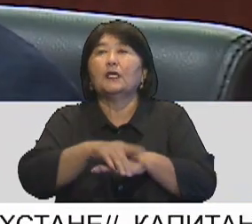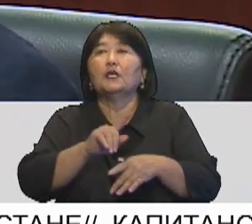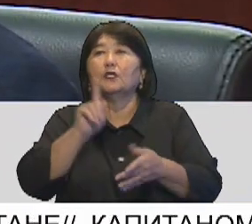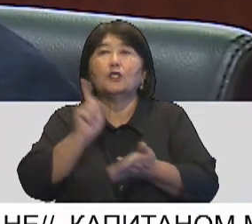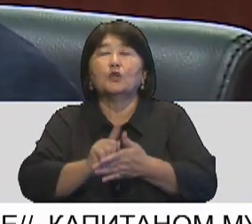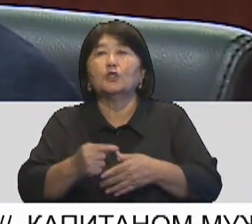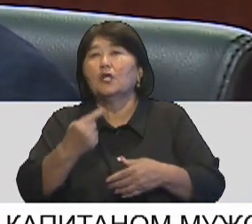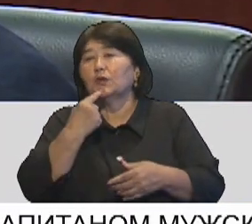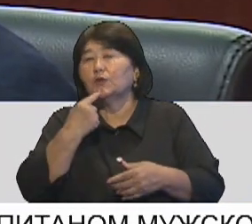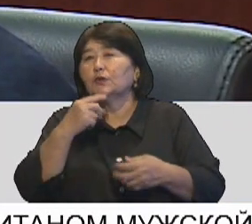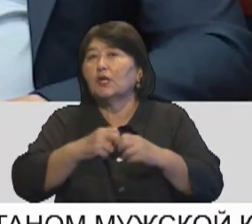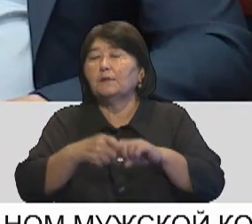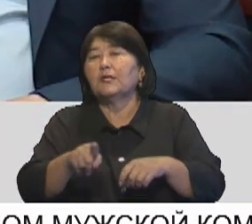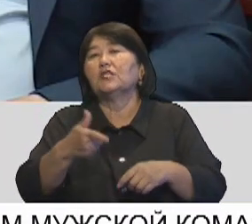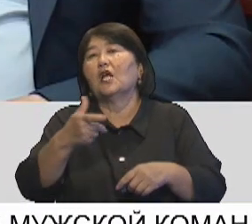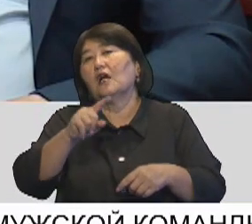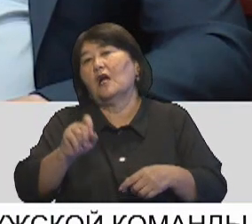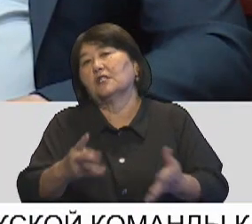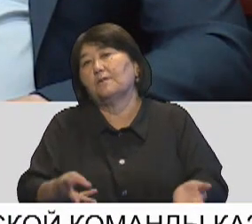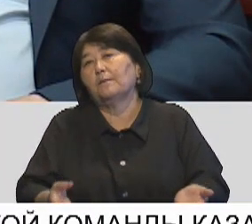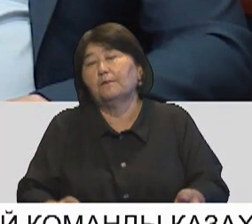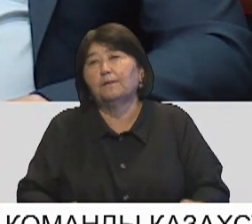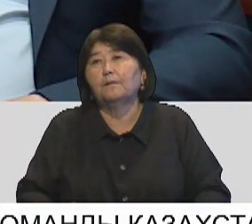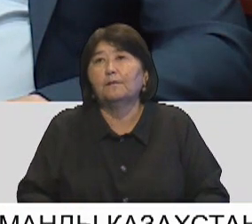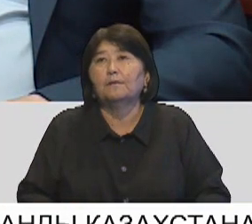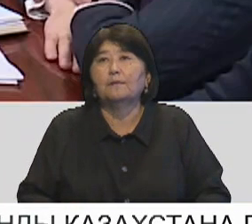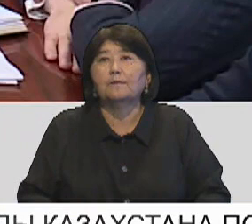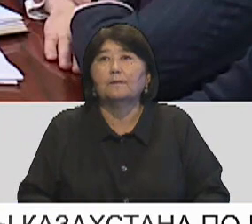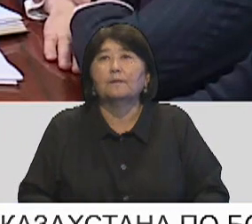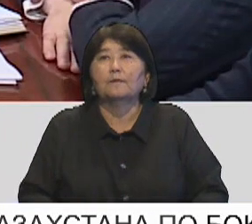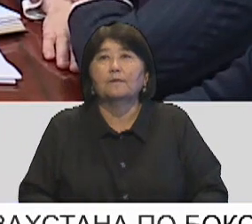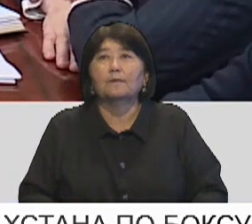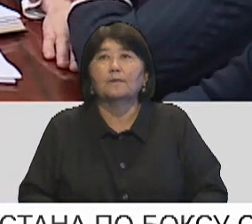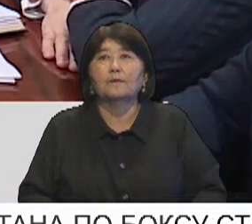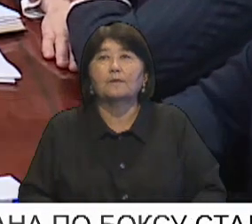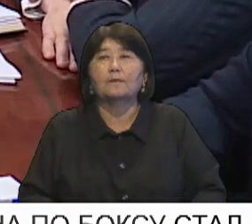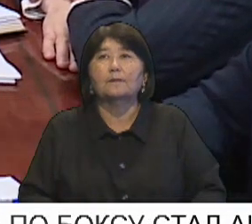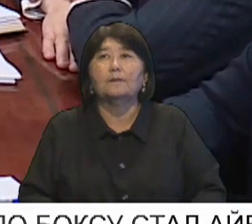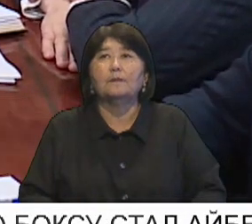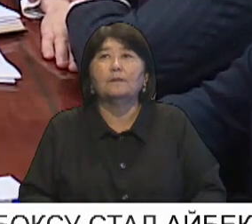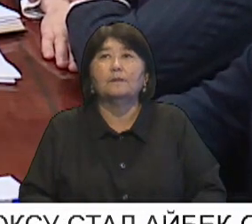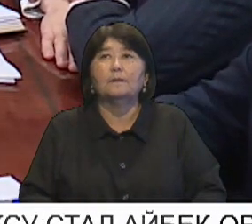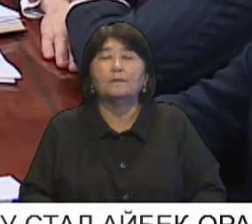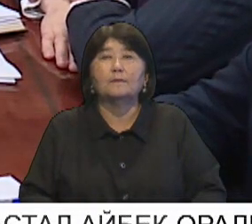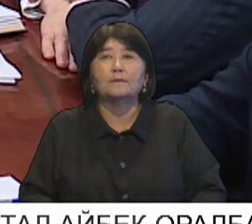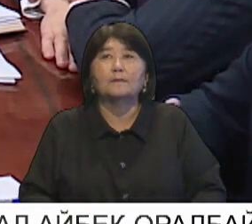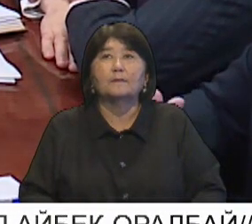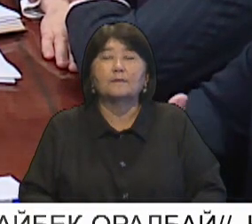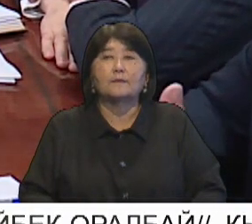испытывать никаких проблем сжиженным газом Назар анов жай телеканал